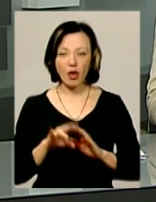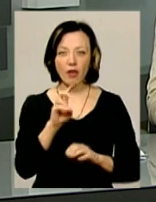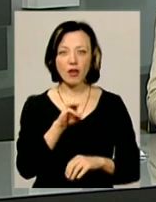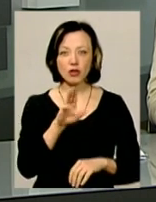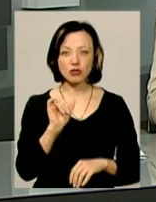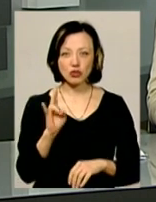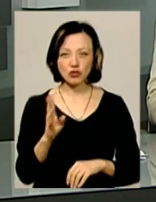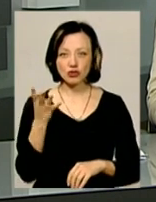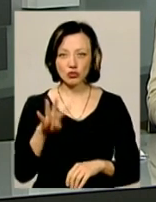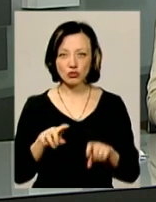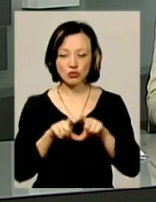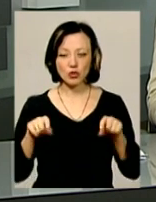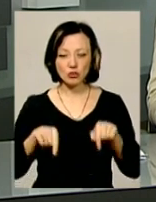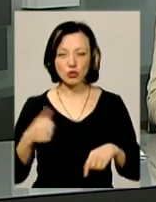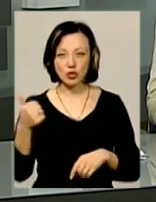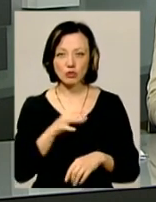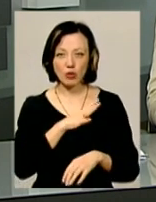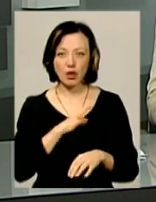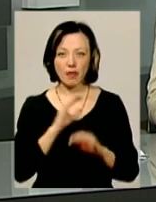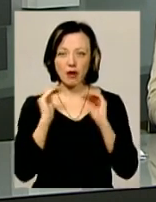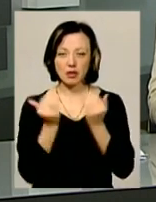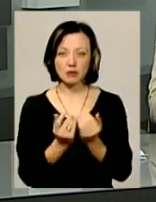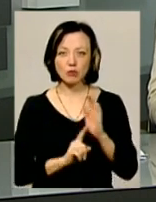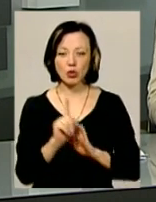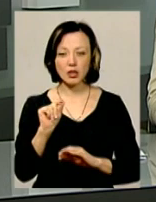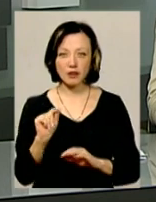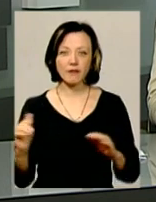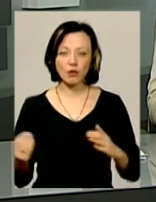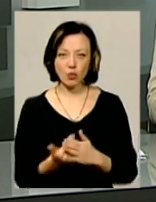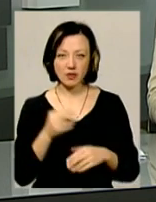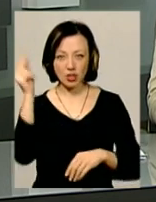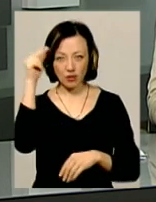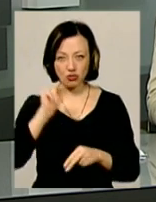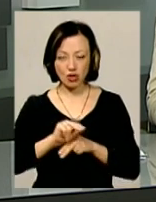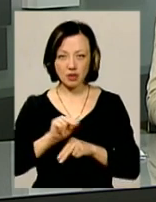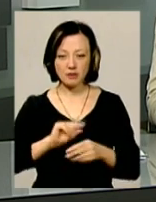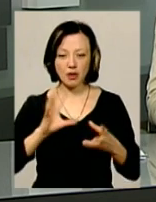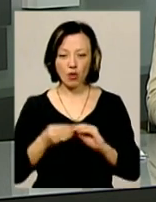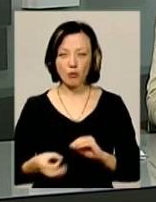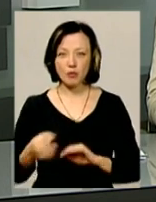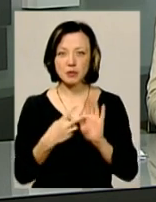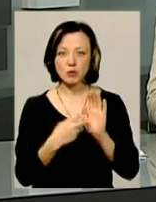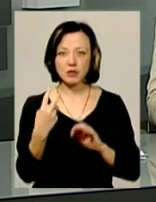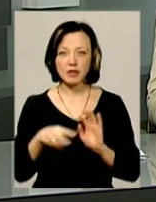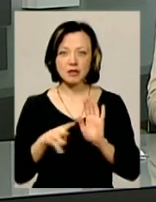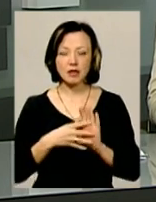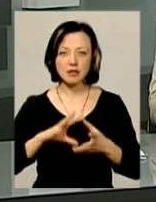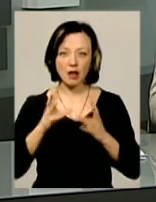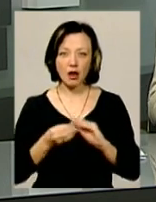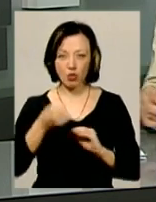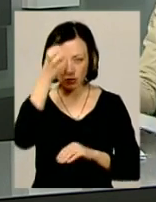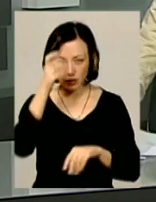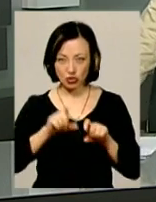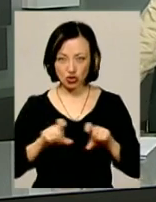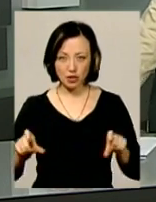Нетішині в 4 школах, які цього тижня були на карантині, з понеділка відновиться навчання. Загалом в області 729 загальноосвітніх